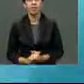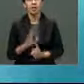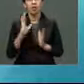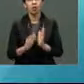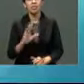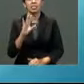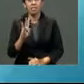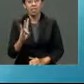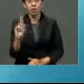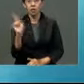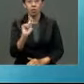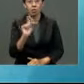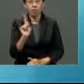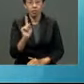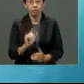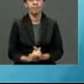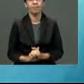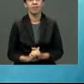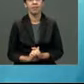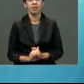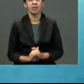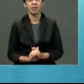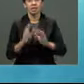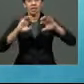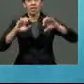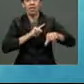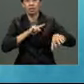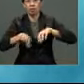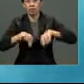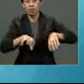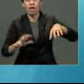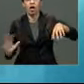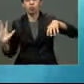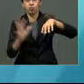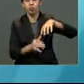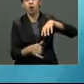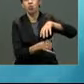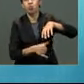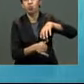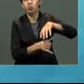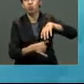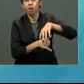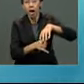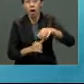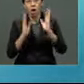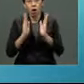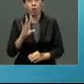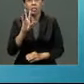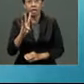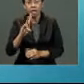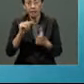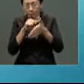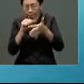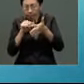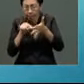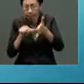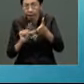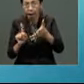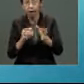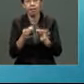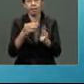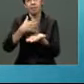ายนี้อยู่ในสถานที่กักกันที่รัฐจัดให้ทั้ง7รายเดี๋ยวรายละเอียดเป็นอย่างไรจะแจ้งให้ทราบ